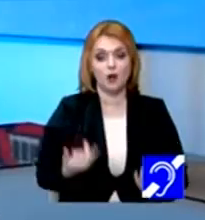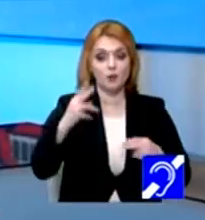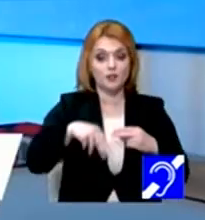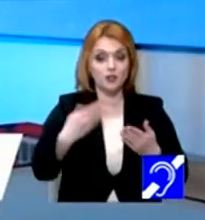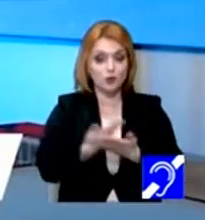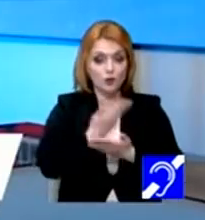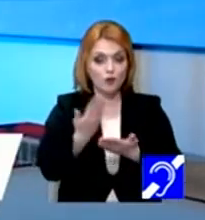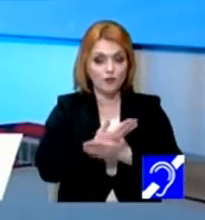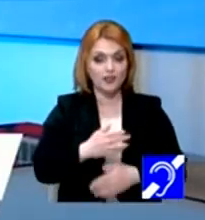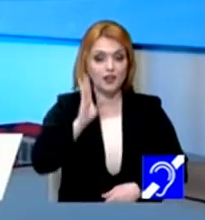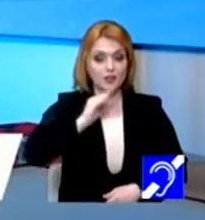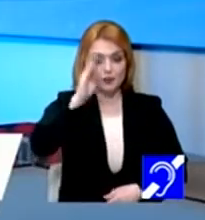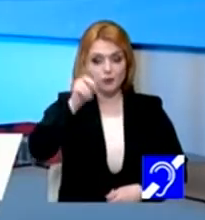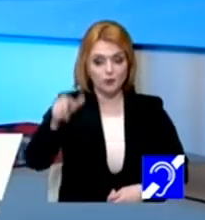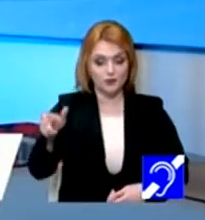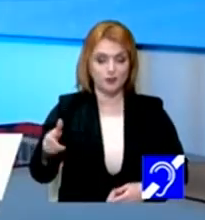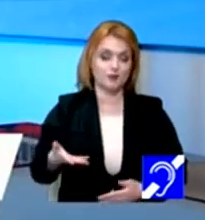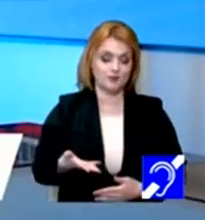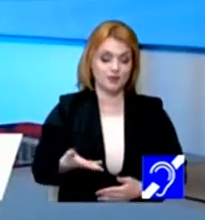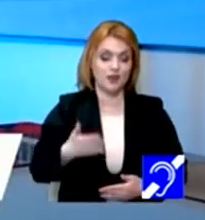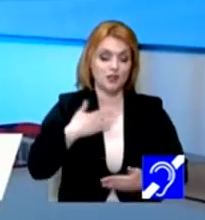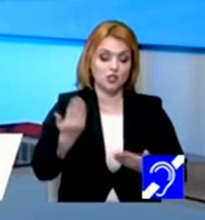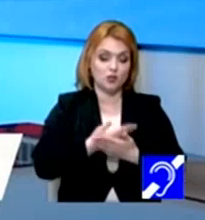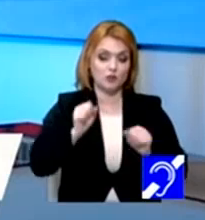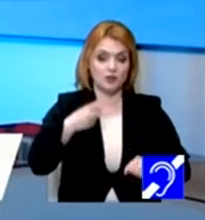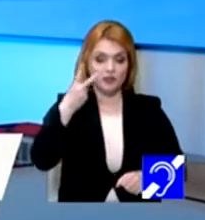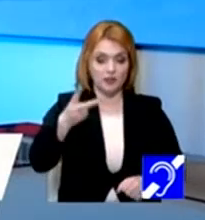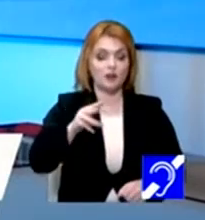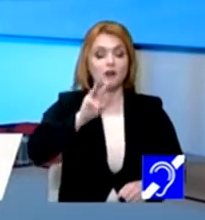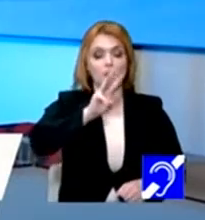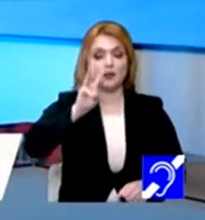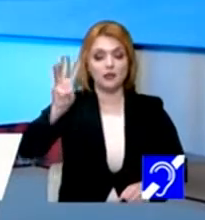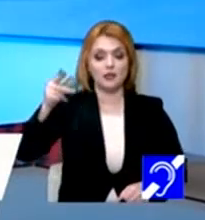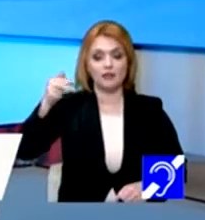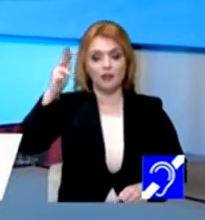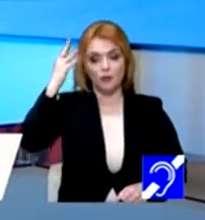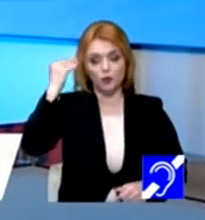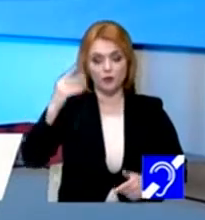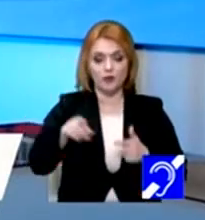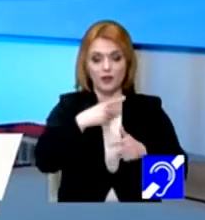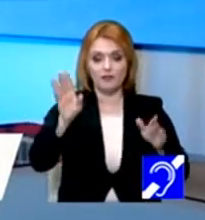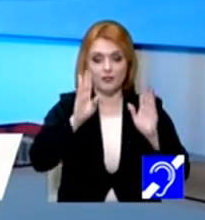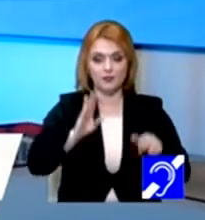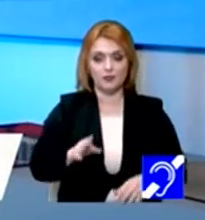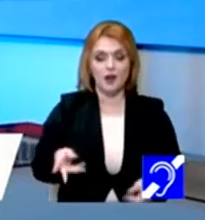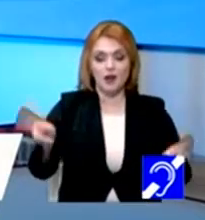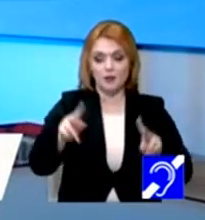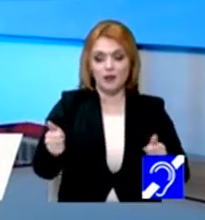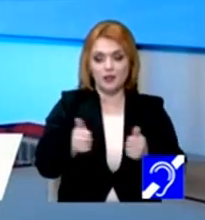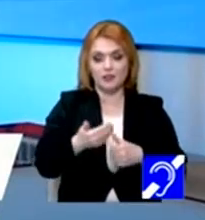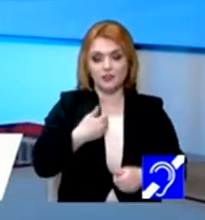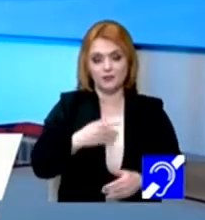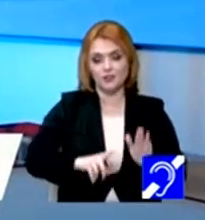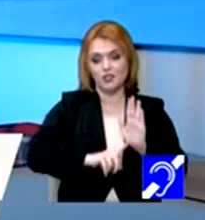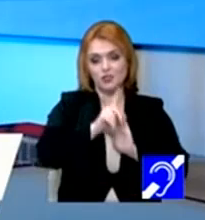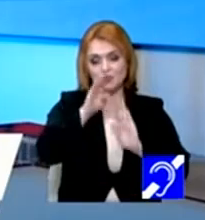Telejurnalul a ajuns la final. Doamnelor, domnilor, știrile noastre le găsiți și pe tvrmoldova.md sau pe pagina de Facebook. Rămâneți aproape, imediat începe